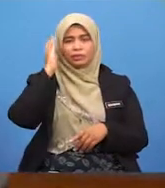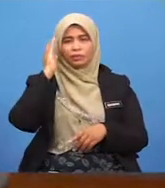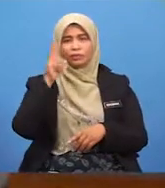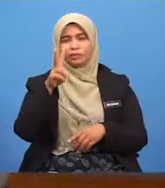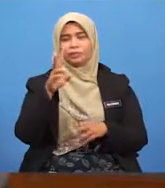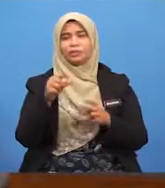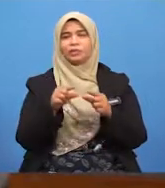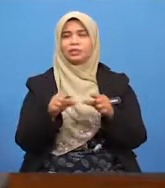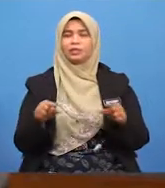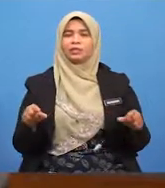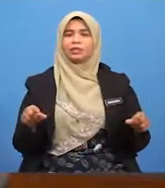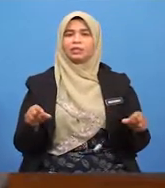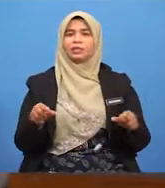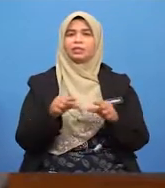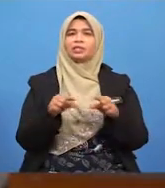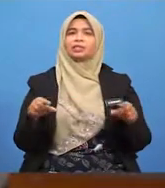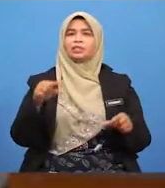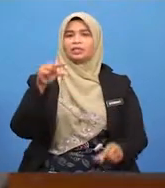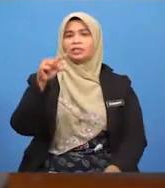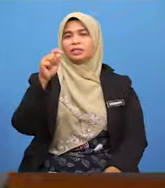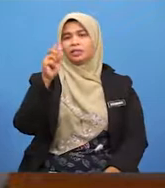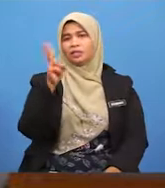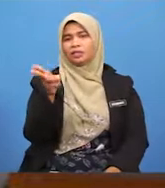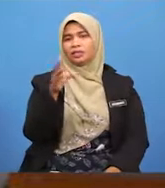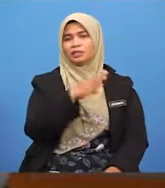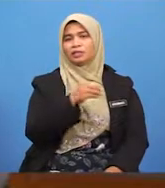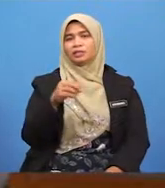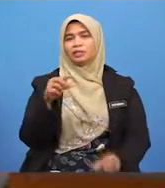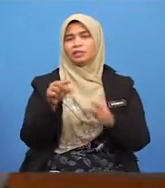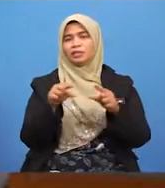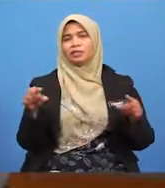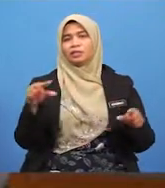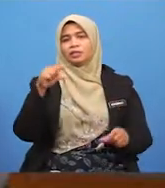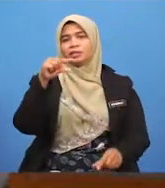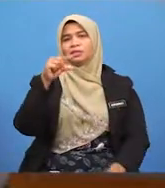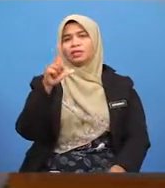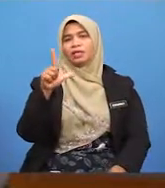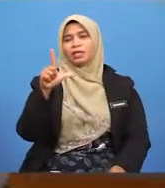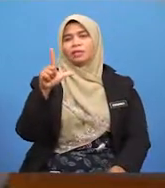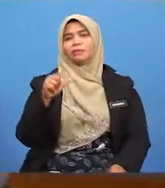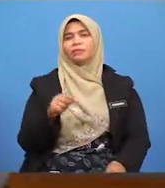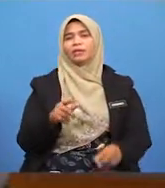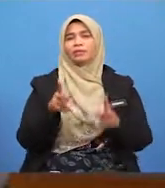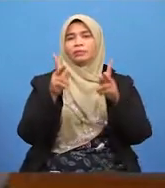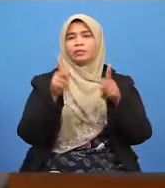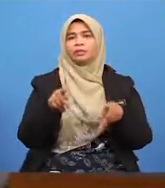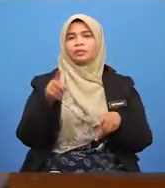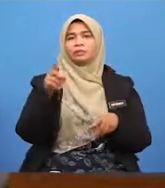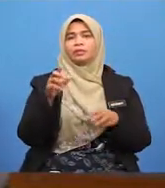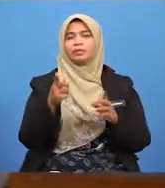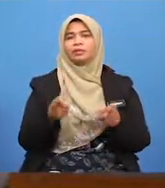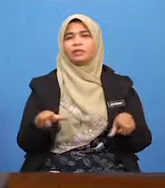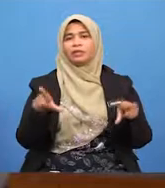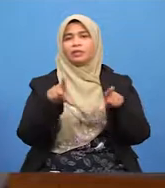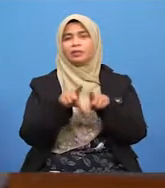San yaitu garisan GT his dan barisan Jr dan pelajar perlu lipat pada garis